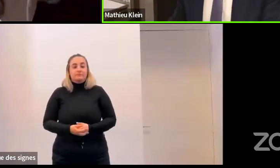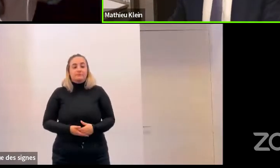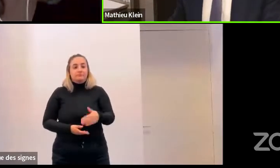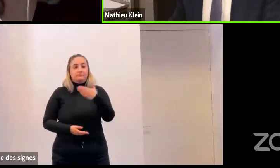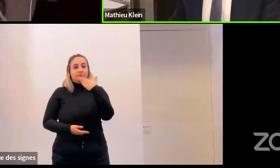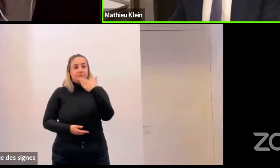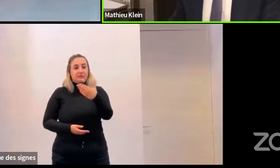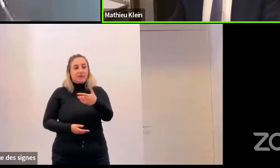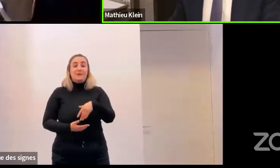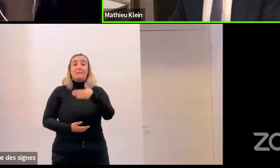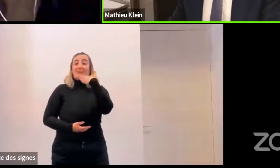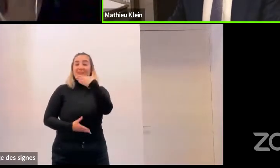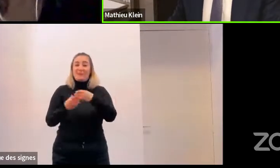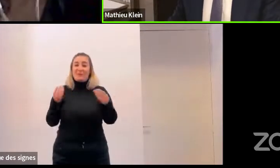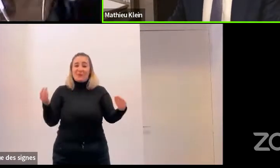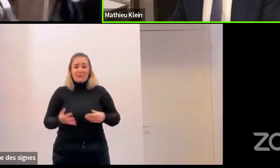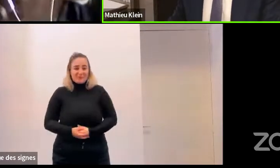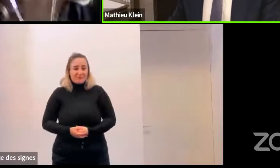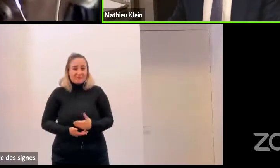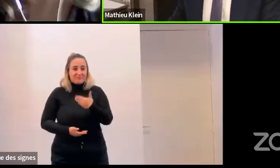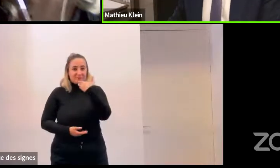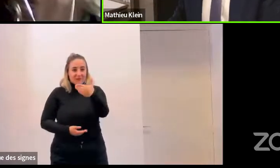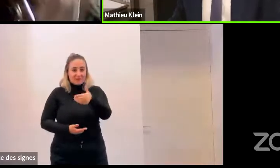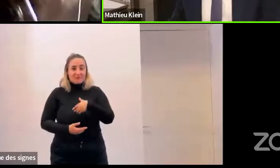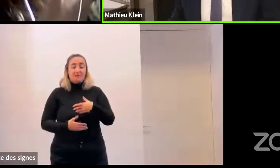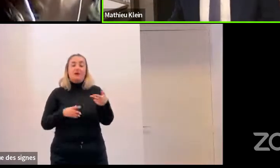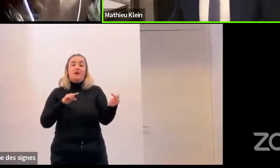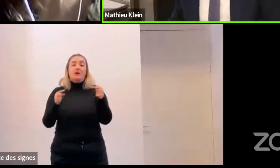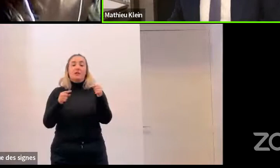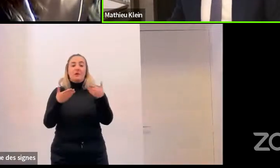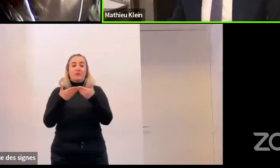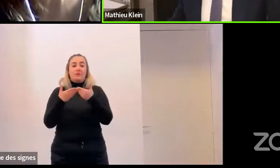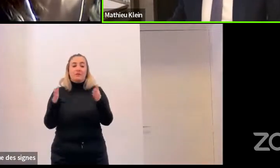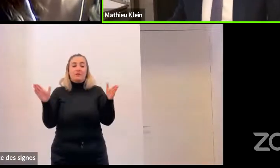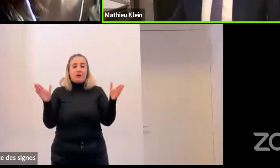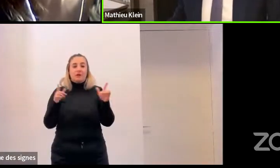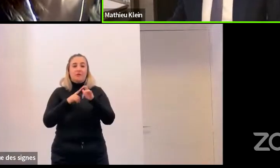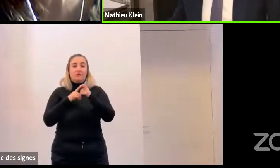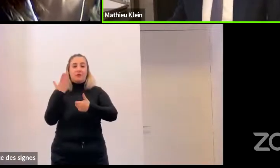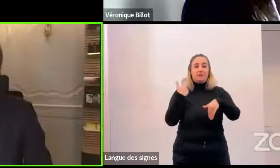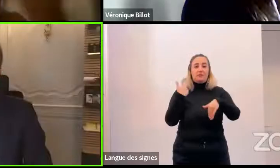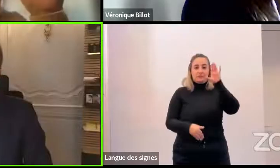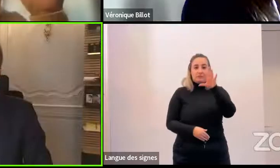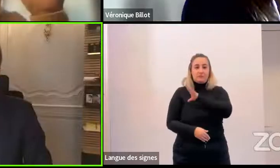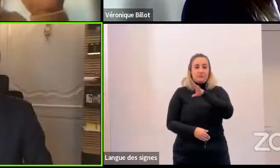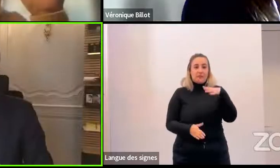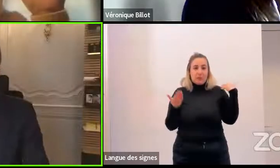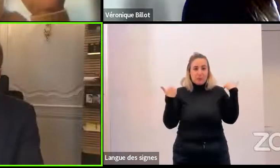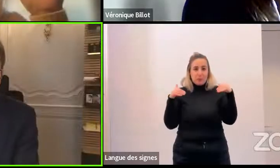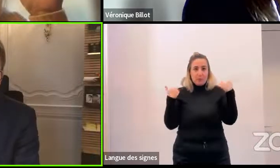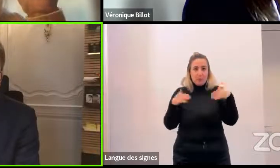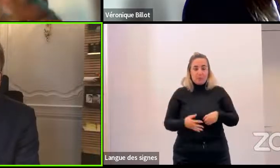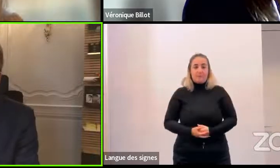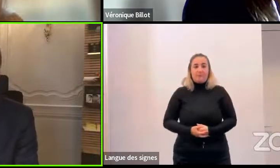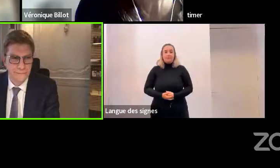Merci. Je vous remercie. Merci. Le débat est ouvert. Je donne la parole à Valérie Debord.